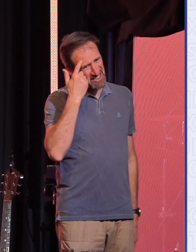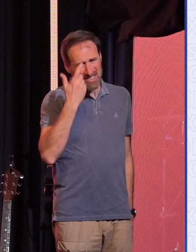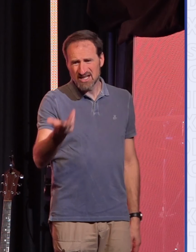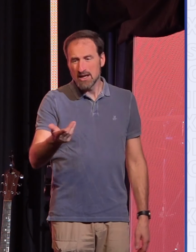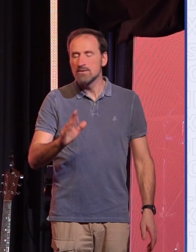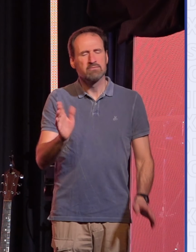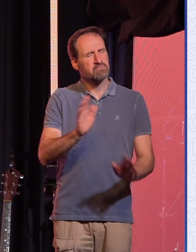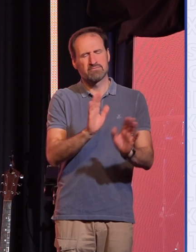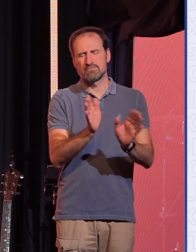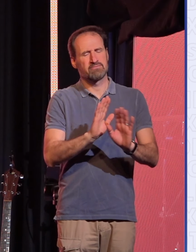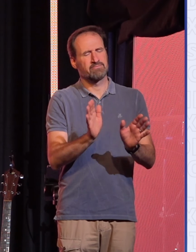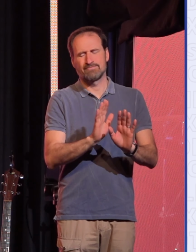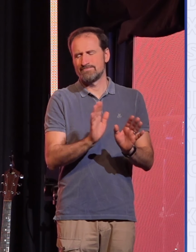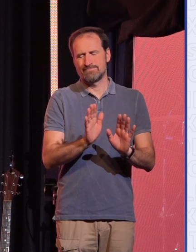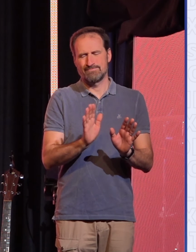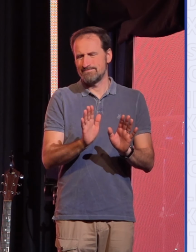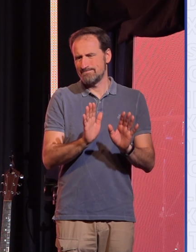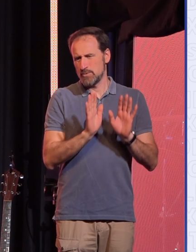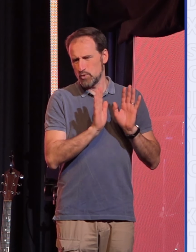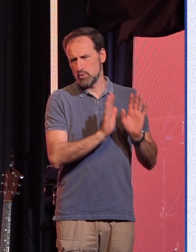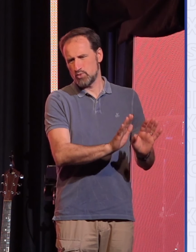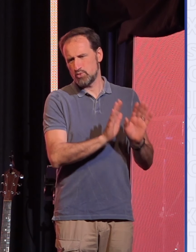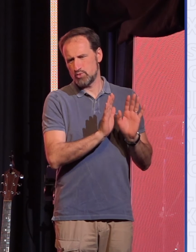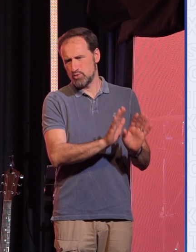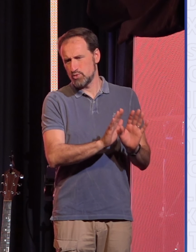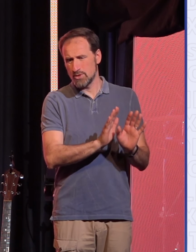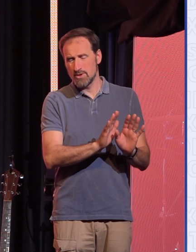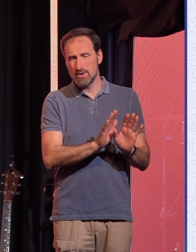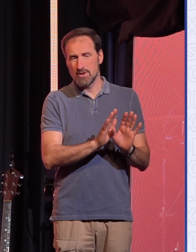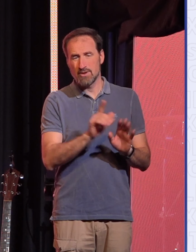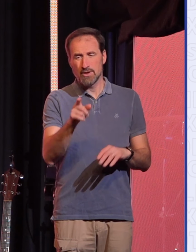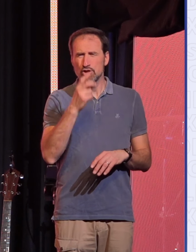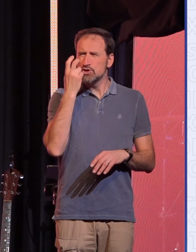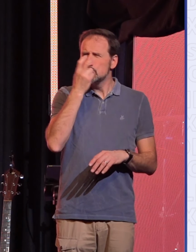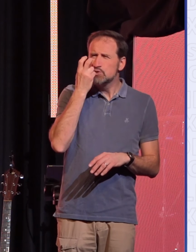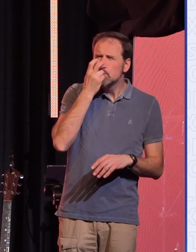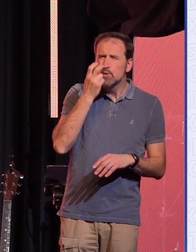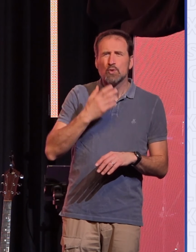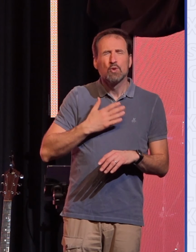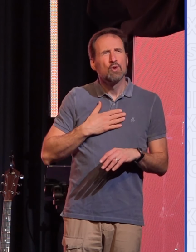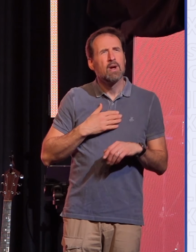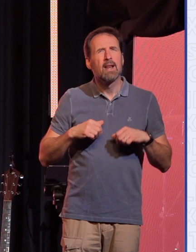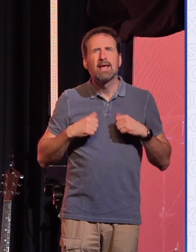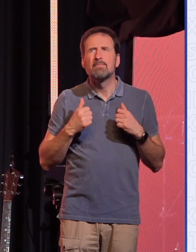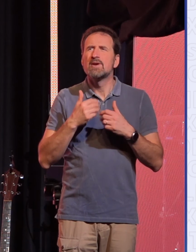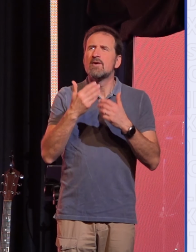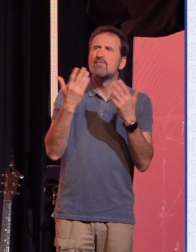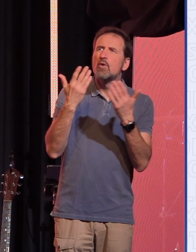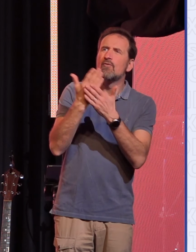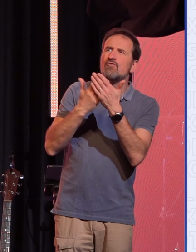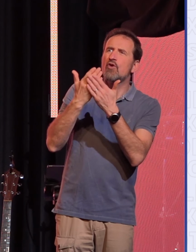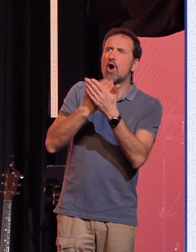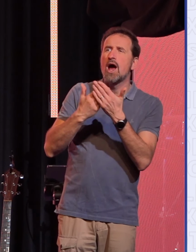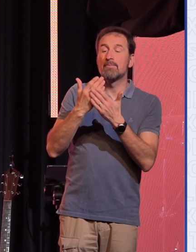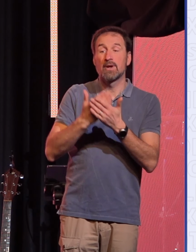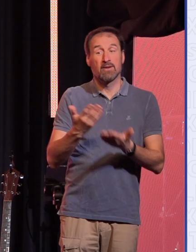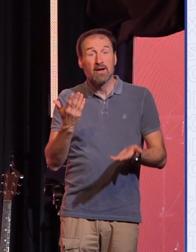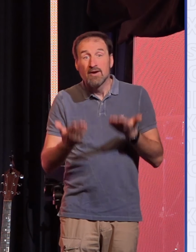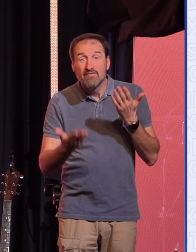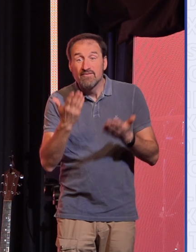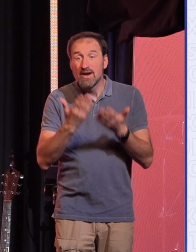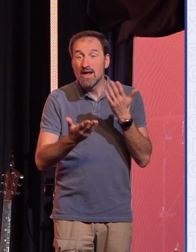Such dir Leute in deinem Leben, die du als Vorbild nehmen kannst. Such dir Ehepaare, die